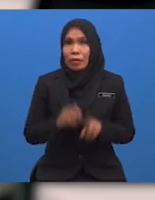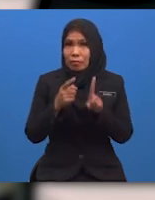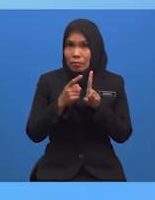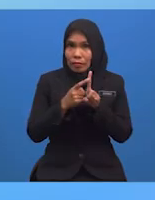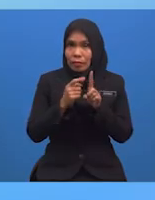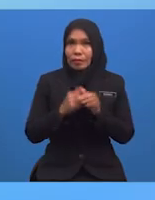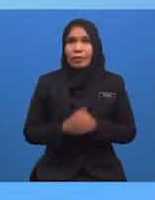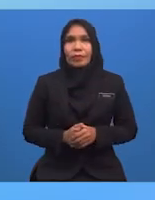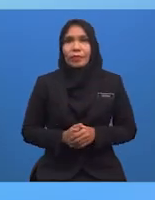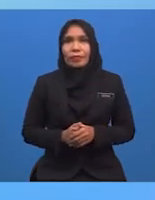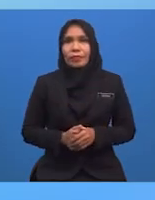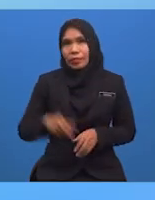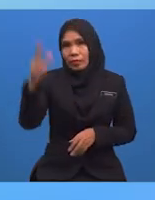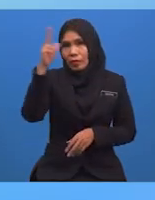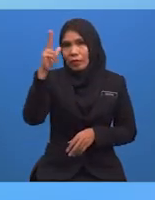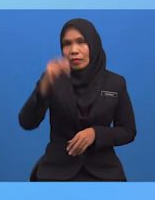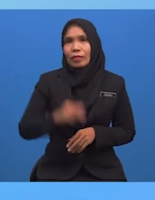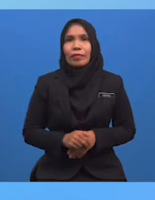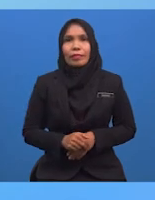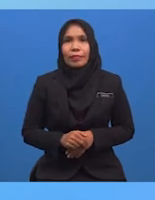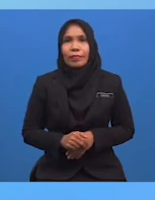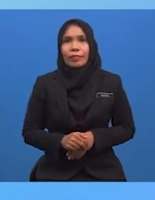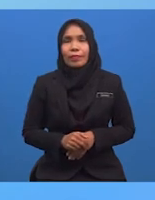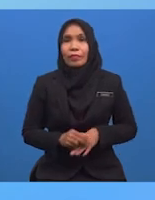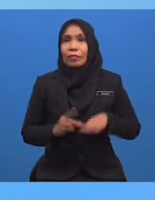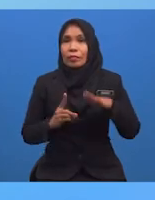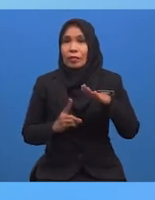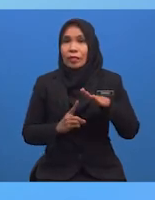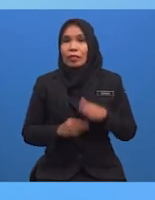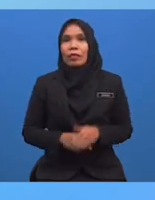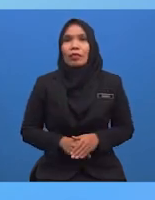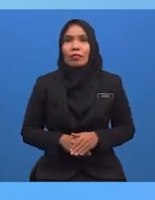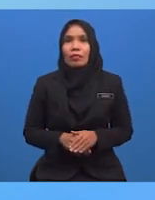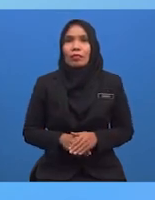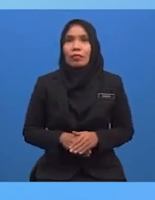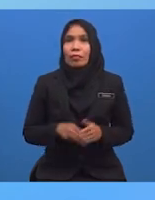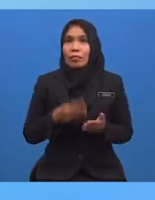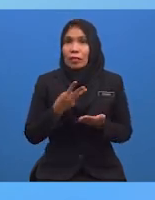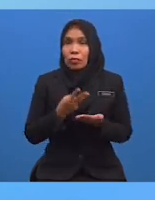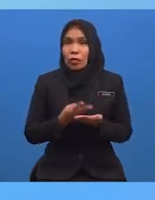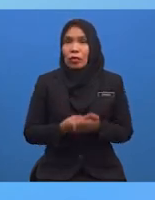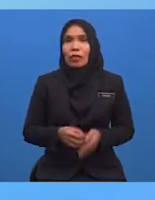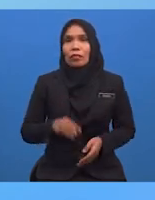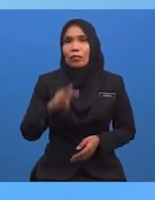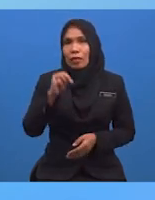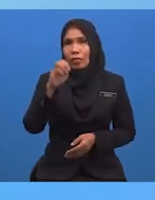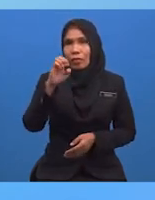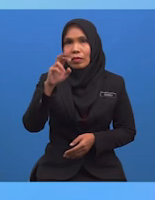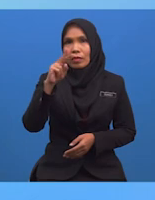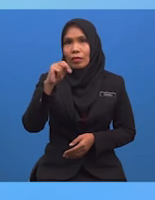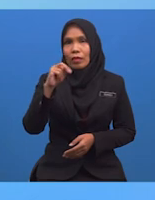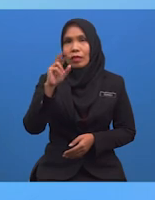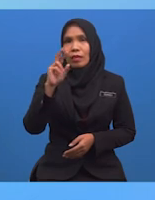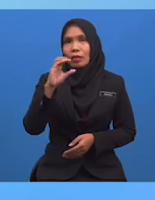Pertama, kerajaan akan laksanakan dasar kewangan menguncup untuk mengurangkan penawaran